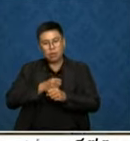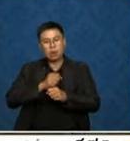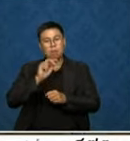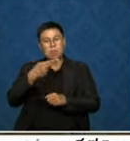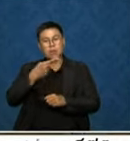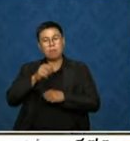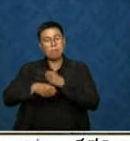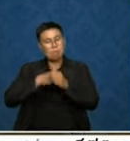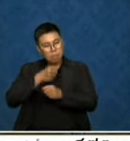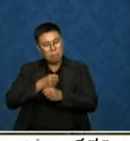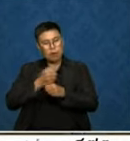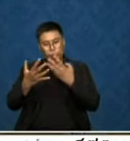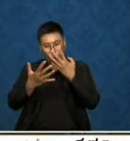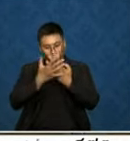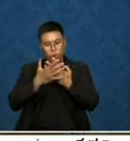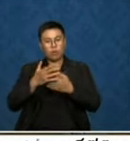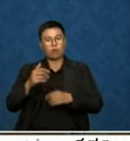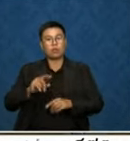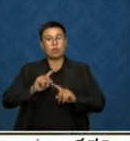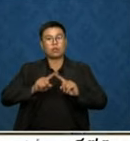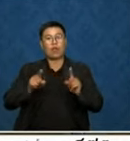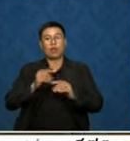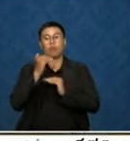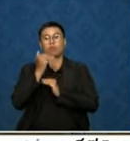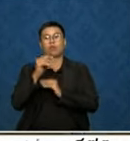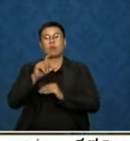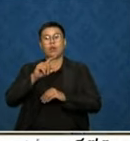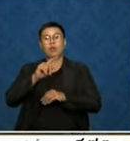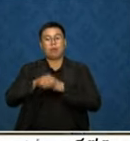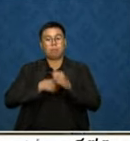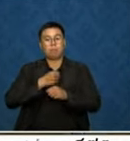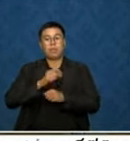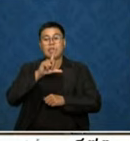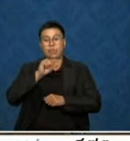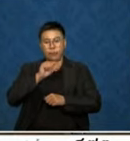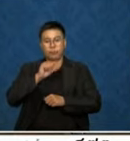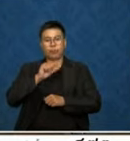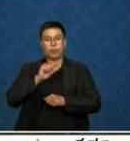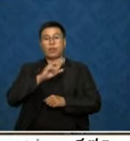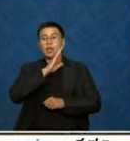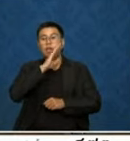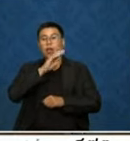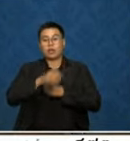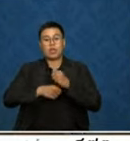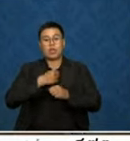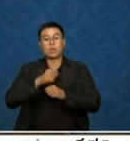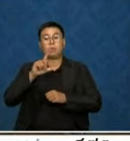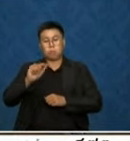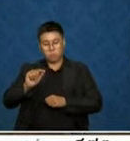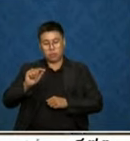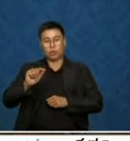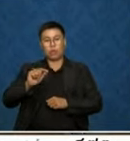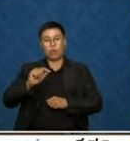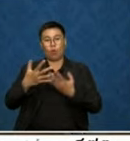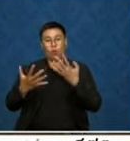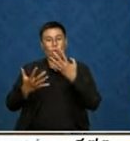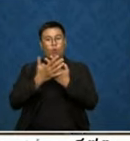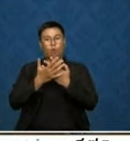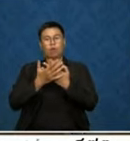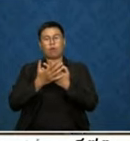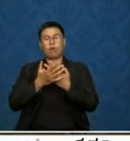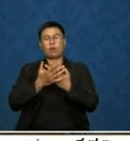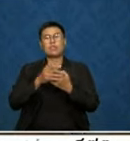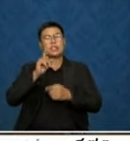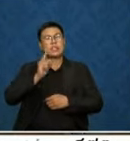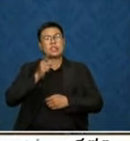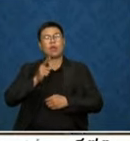ประธานมันระงับไปแค่20ปีนะครับคนเหล่านี้เนี่ยถ้า20ปีเนี่ยติดคุกเต็มที่ท่านประธานไม่เ